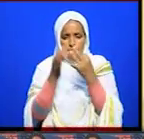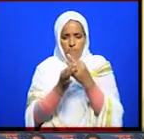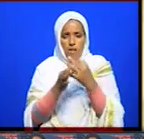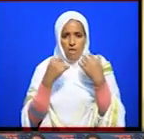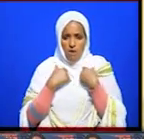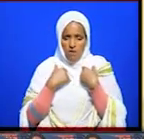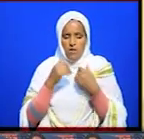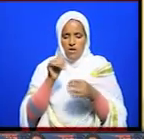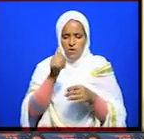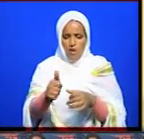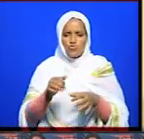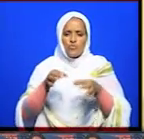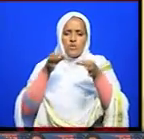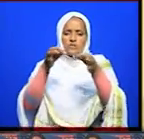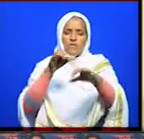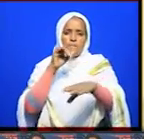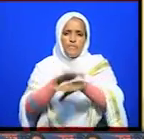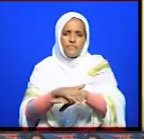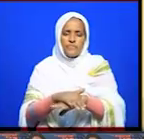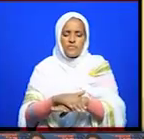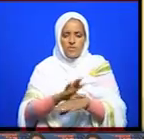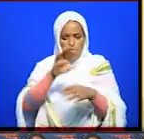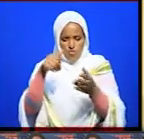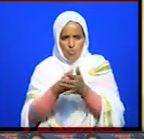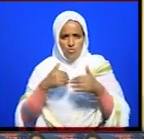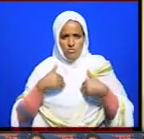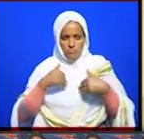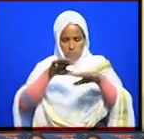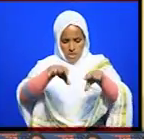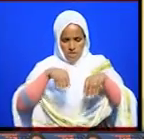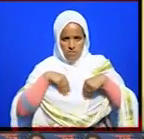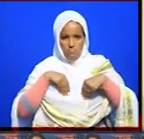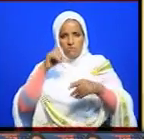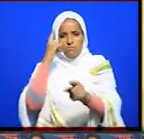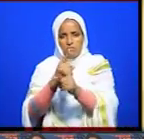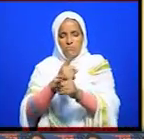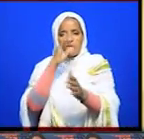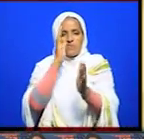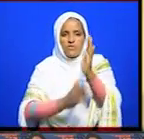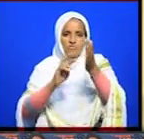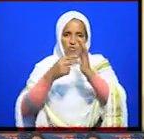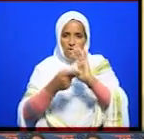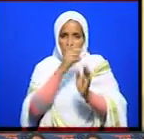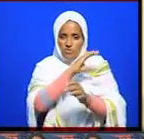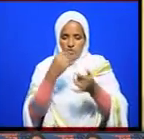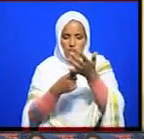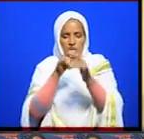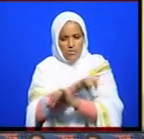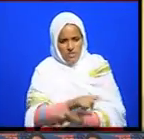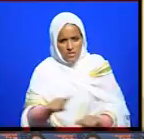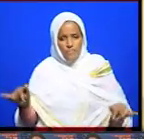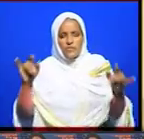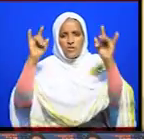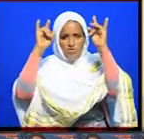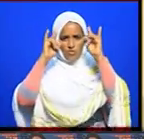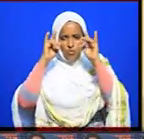የሆነ ባል ከሆነ ራስ የሚያስተላልፈውን መልእክት ህዋሳት ሁሉ በአግባቡ ይቀበላሉ ይፈጽማሉ ማለት ነውና በእንዲህ